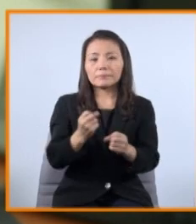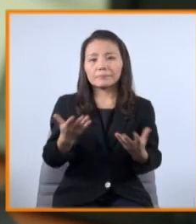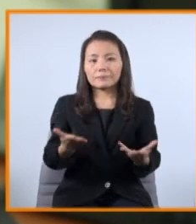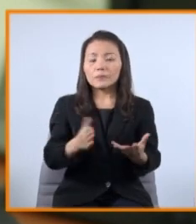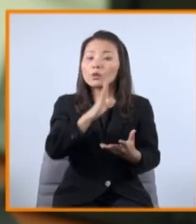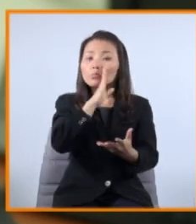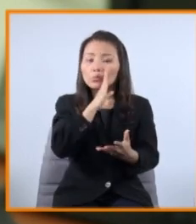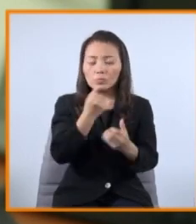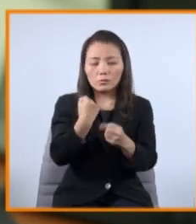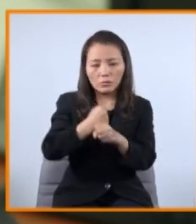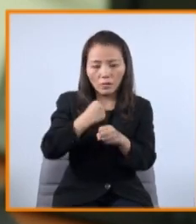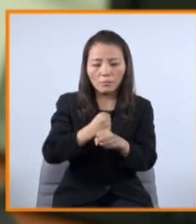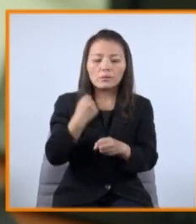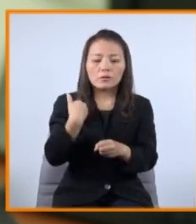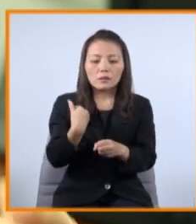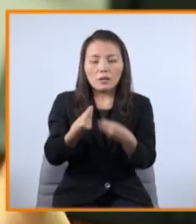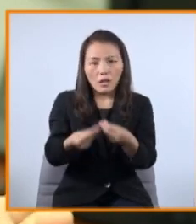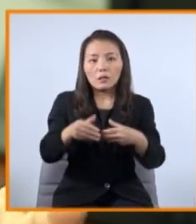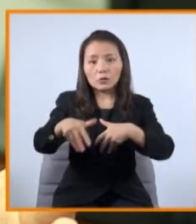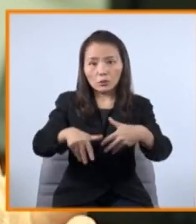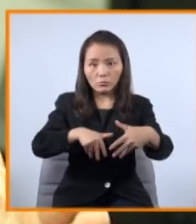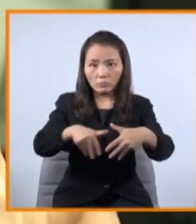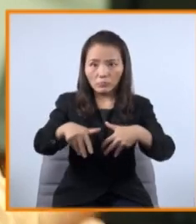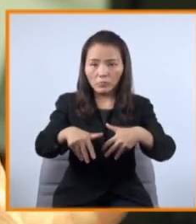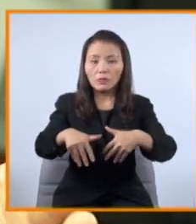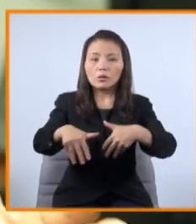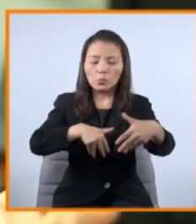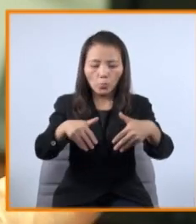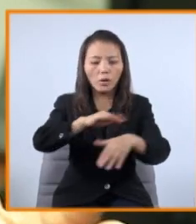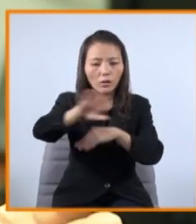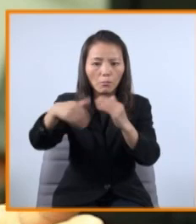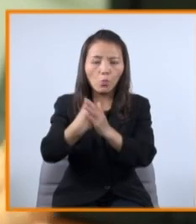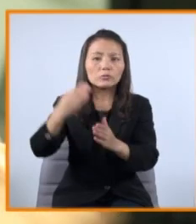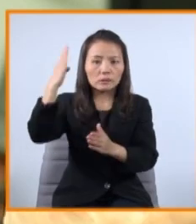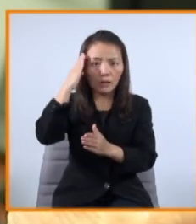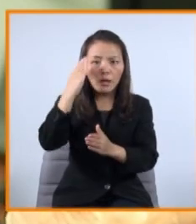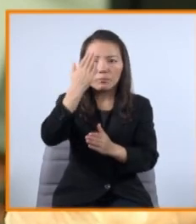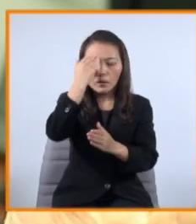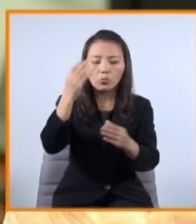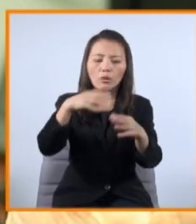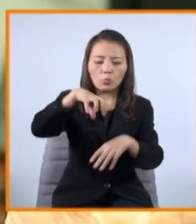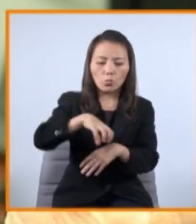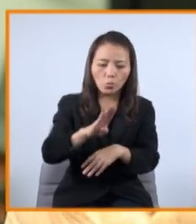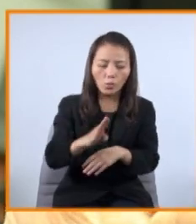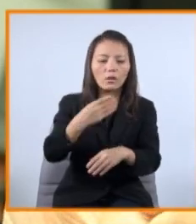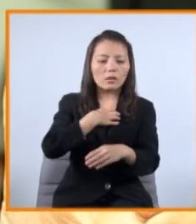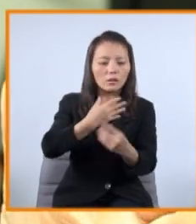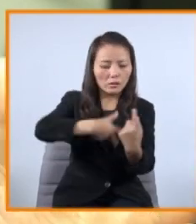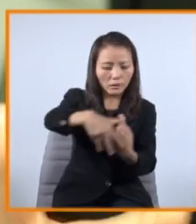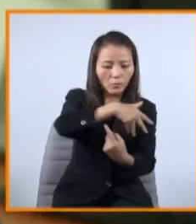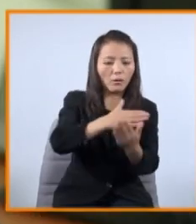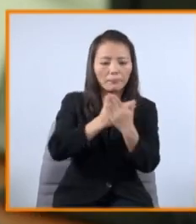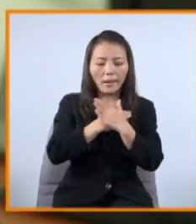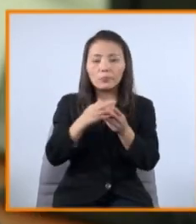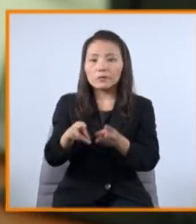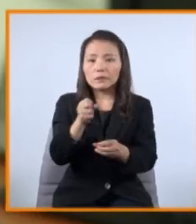ขณะเดียวกันก็สร้างความเชื่อมั่นให้เอ่อให้รู้ว่าธุรกิจของเราเนี่ยเป็นมิตรกับสิ่งแวดล้อมยังไงนะฮะเพราะนั้น